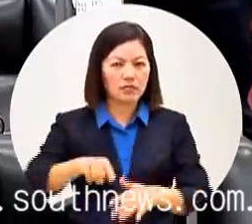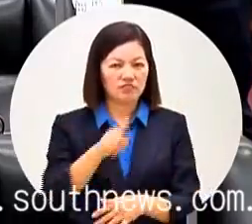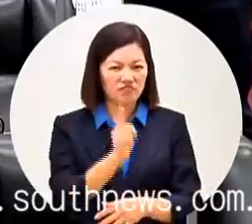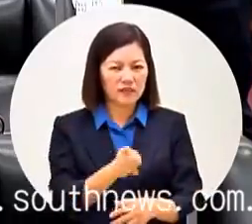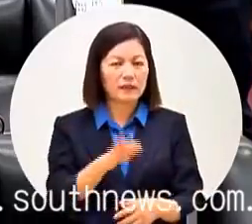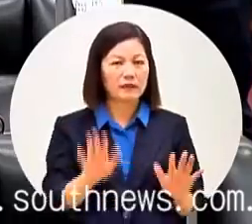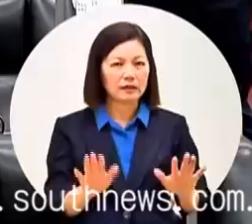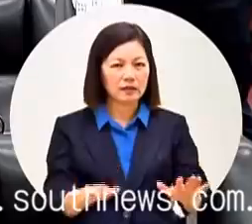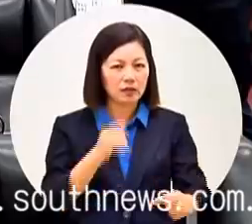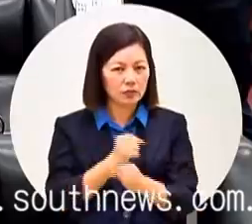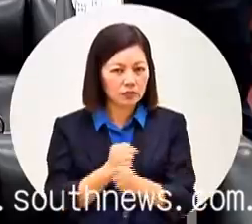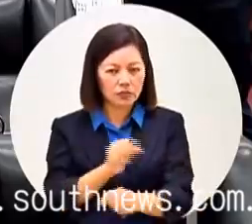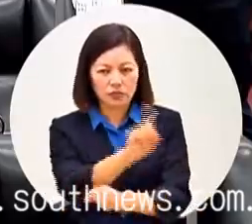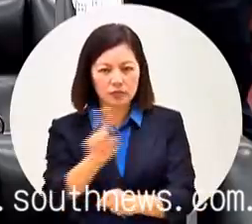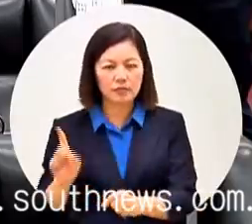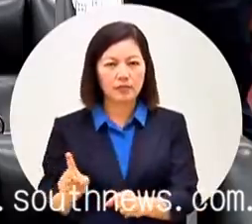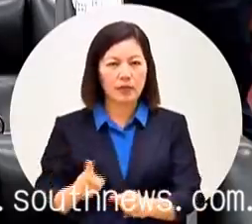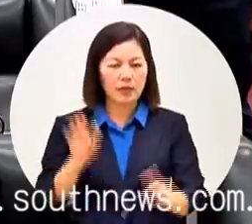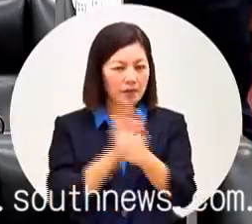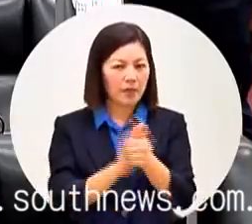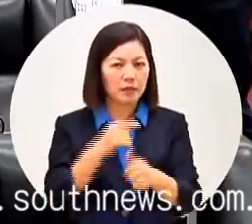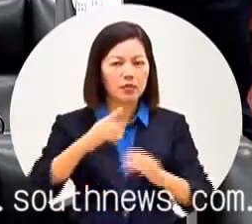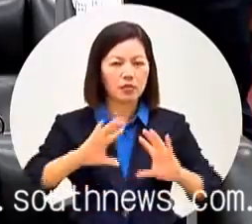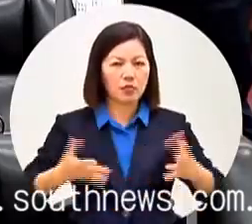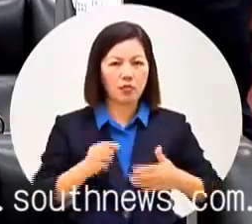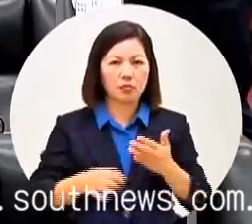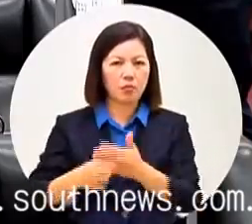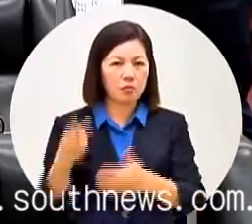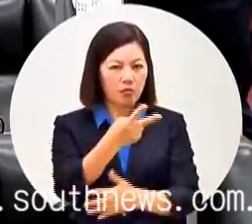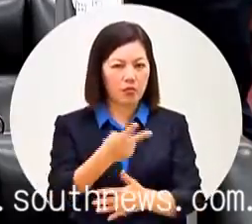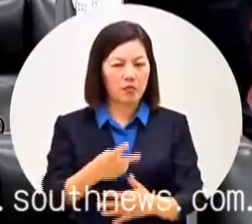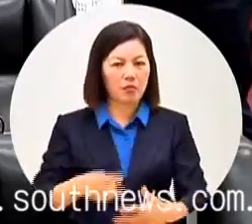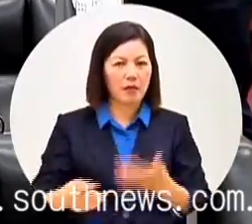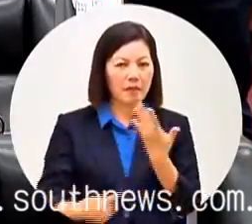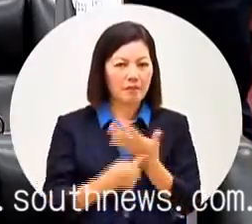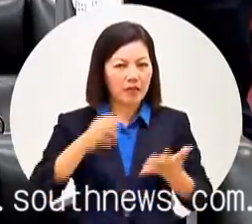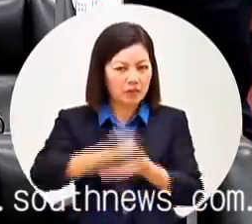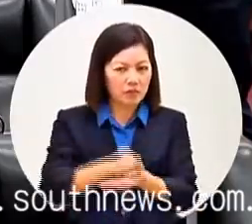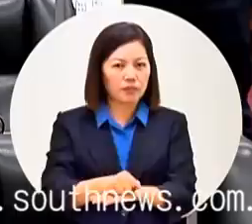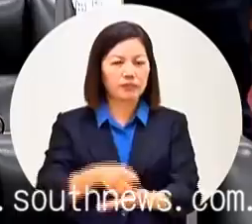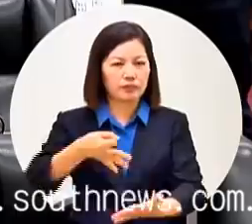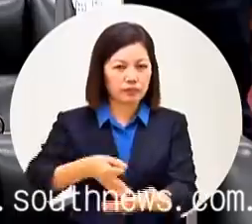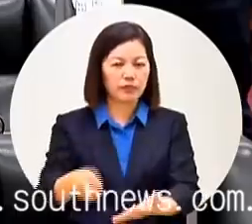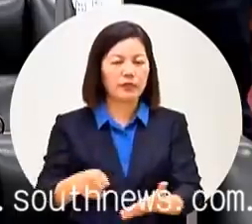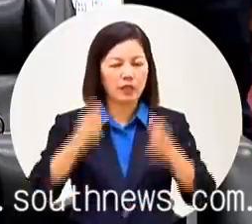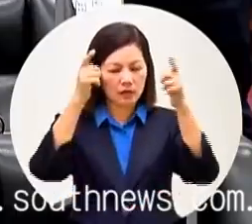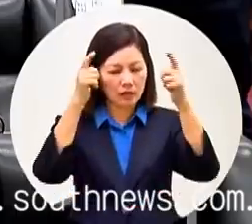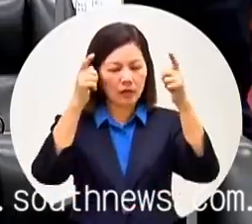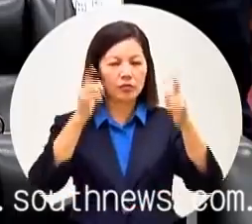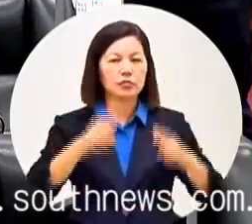现在所作所为，就是在替一国两制背书，就是在践行所谓的一国两制，就是要在高雄推